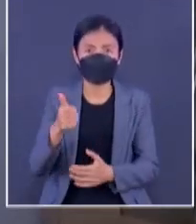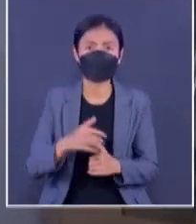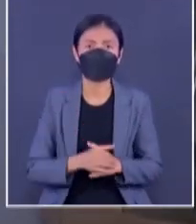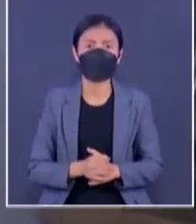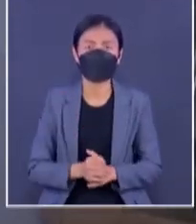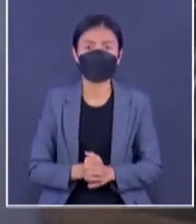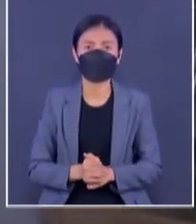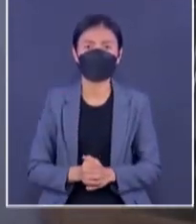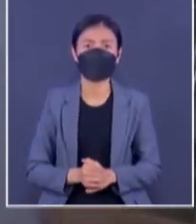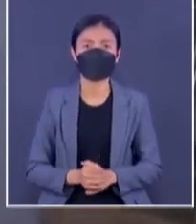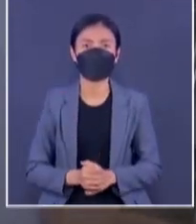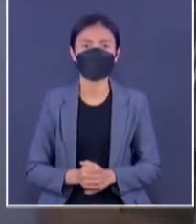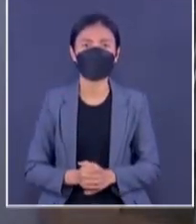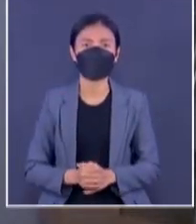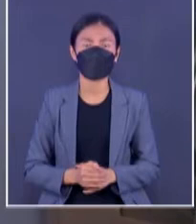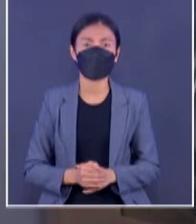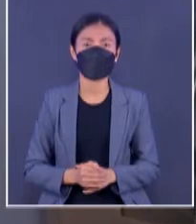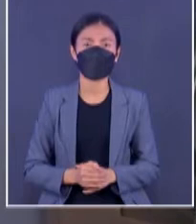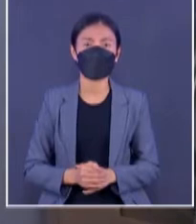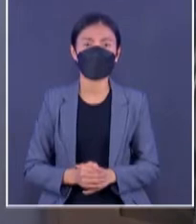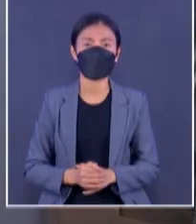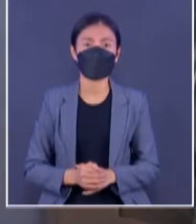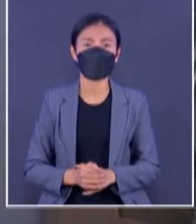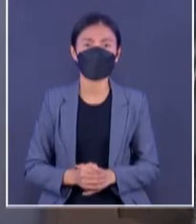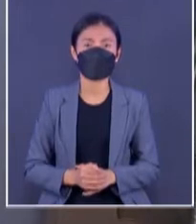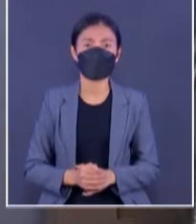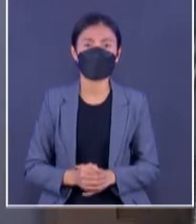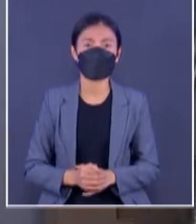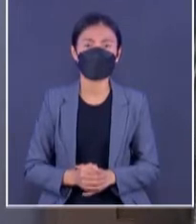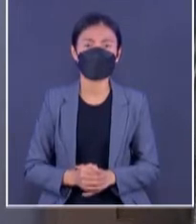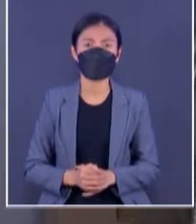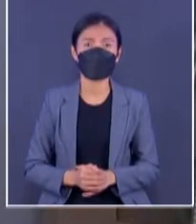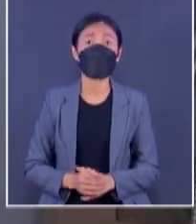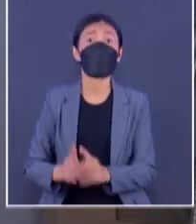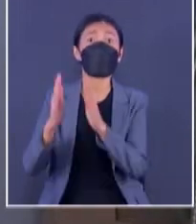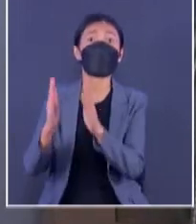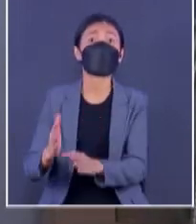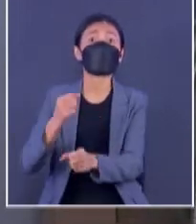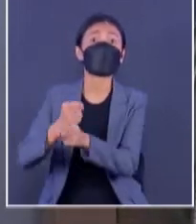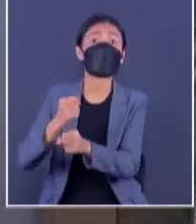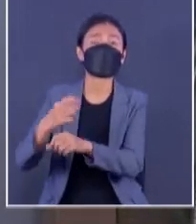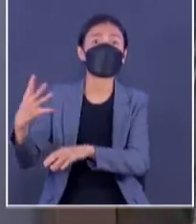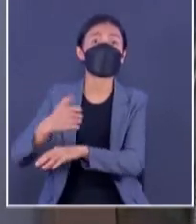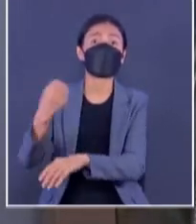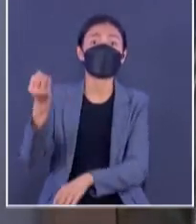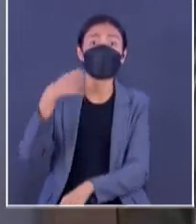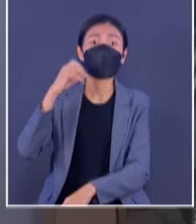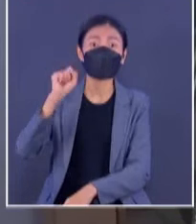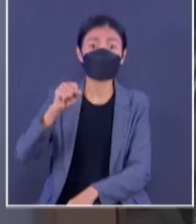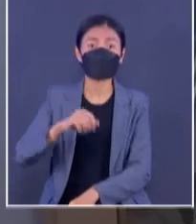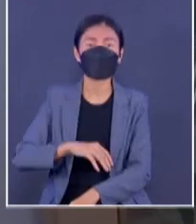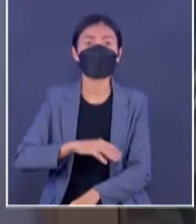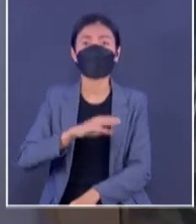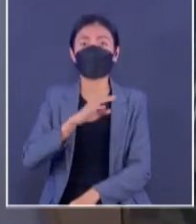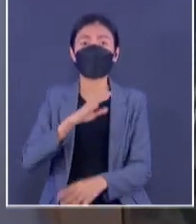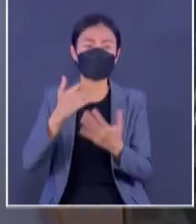การจากทางคุณผู้เสนอมาว่าการเสียจ้างเรื่องช่วงโควิดแต่ให้จัดที่จ้างโดยไม่ต้องเขียนแบบไม่ต้องเขียน